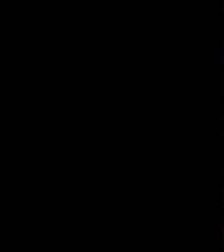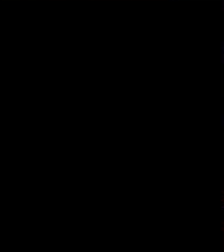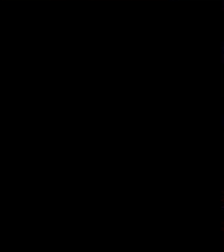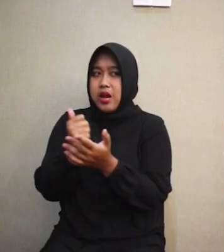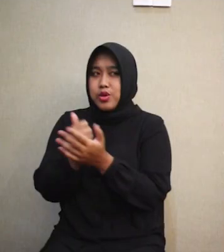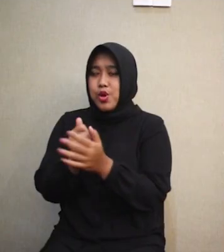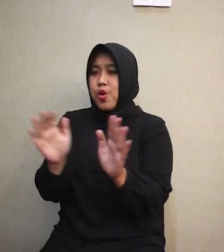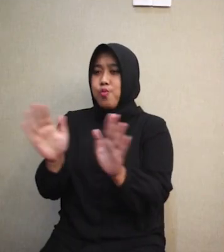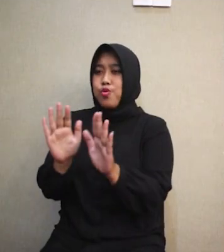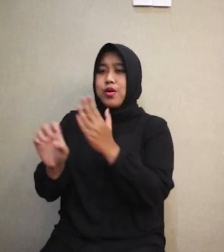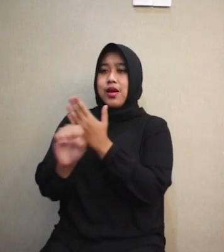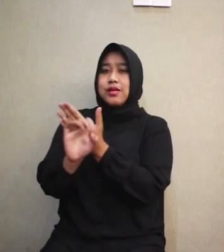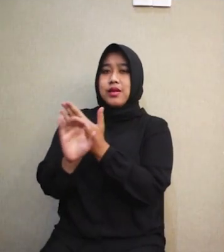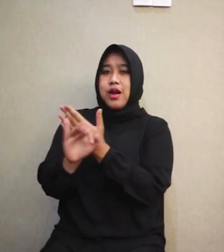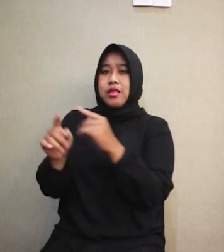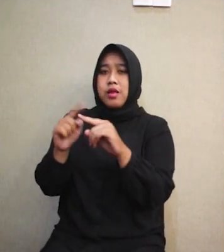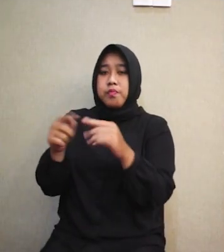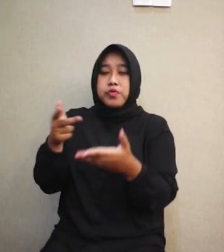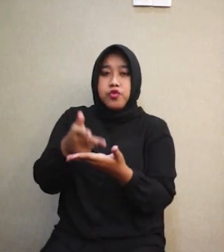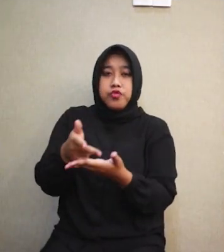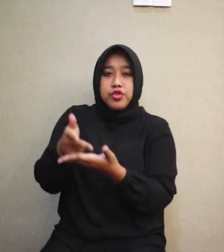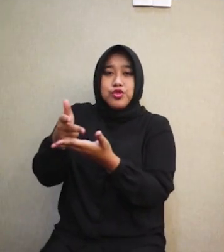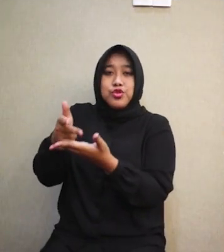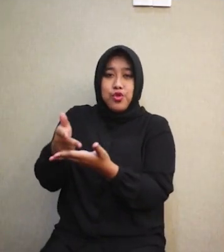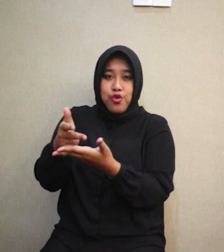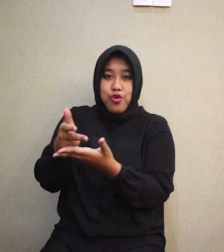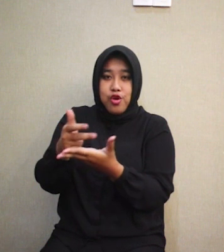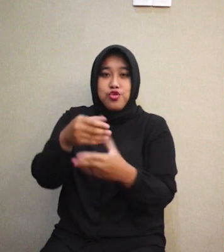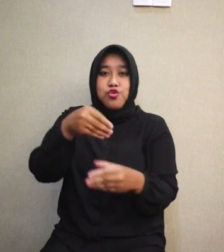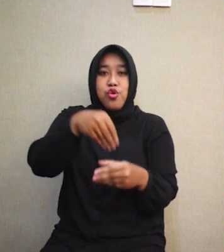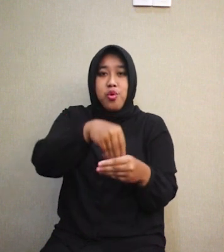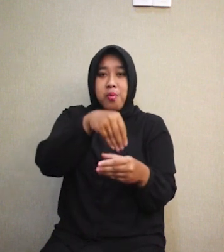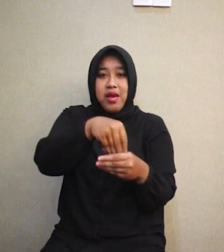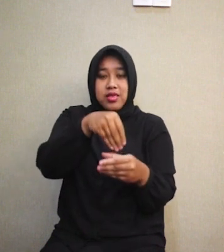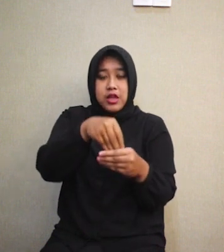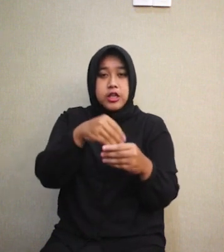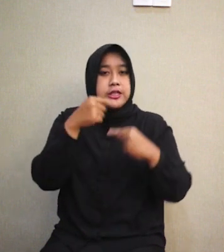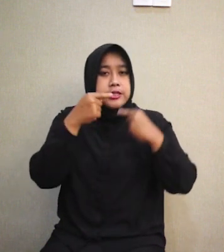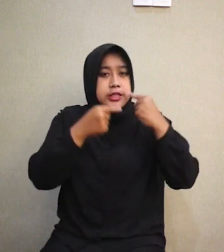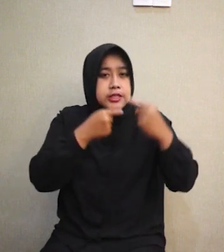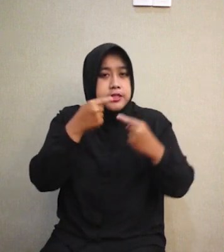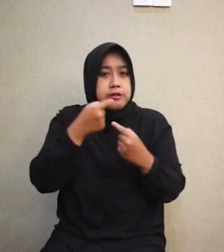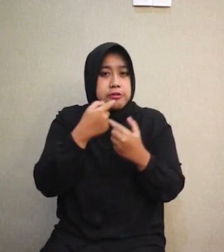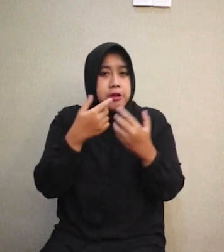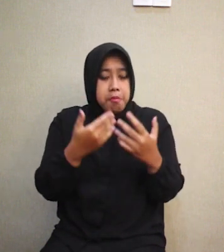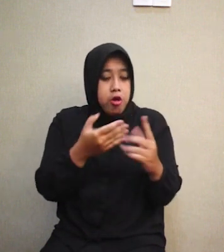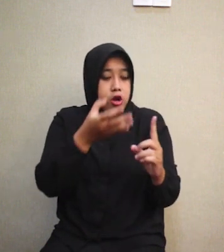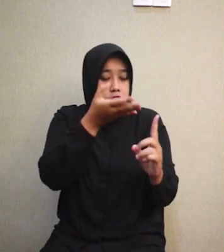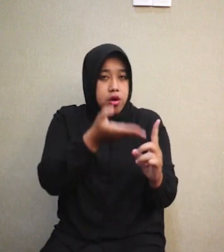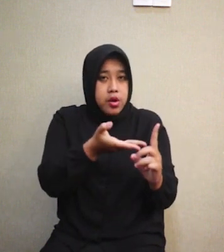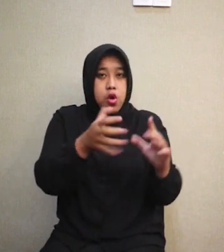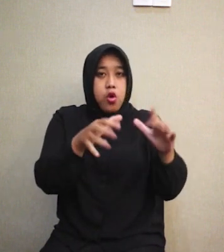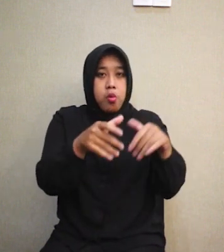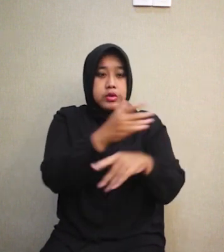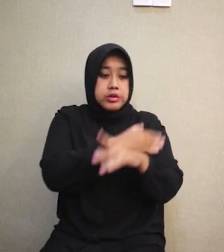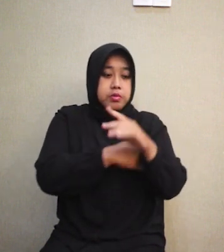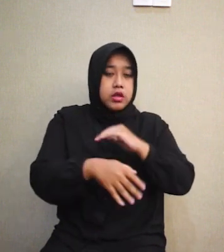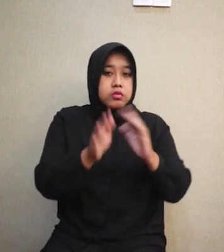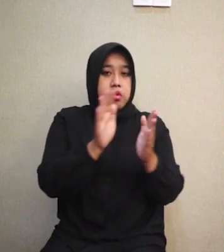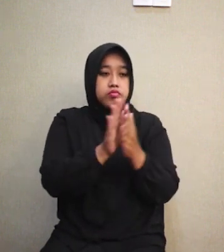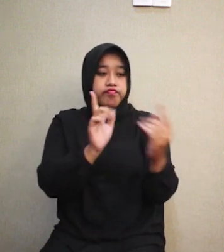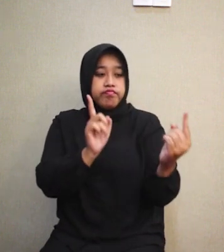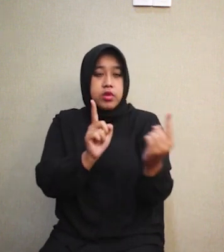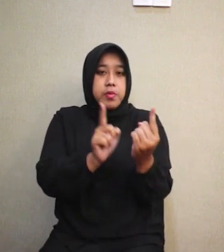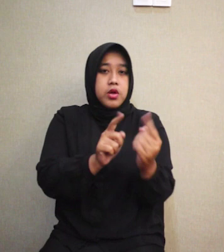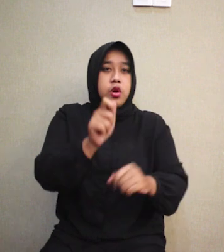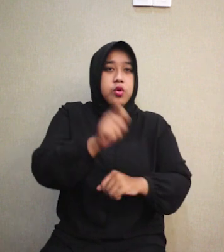itu lebih tepatnya video dokumenter yang menceritakan soal difabel terhadap mereka hukum begitu ya dan